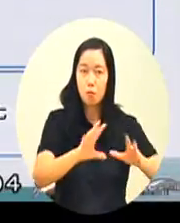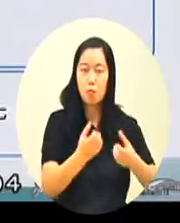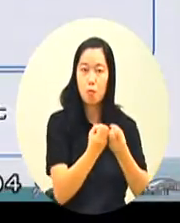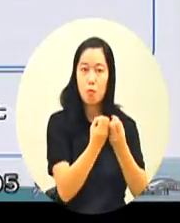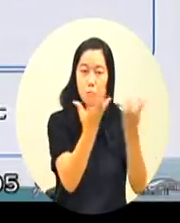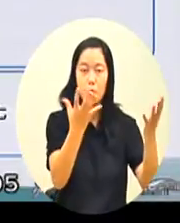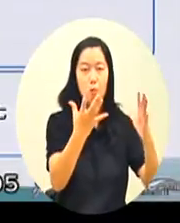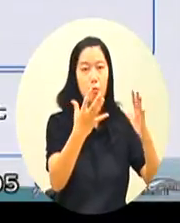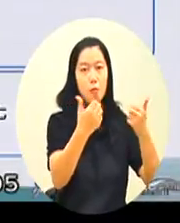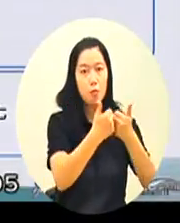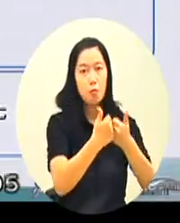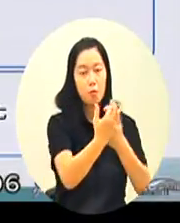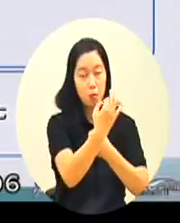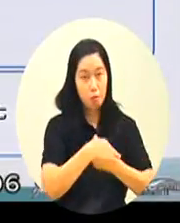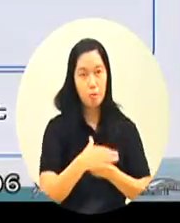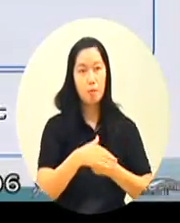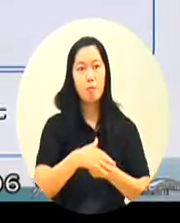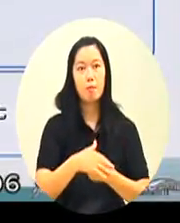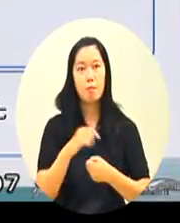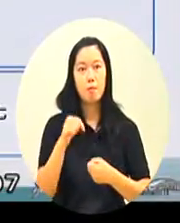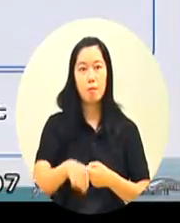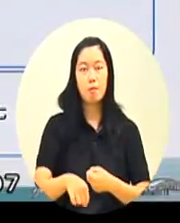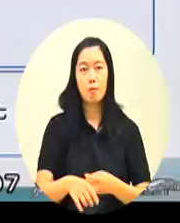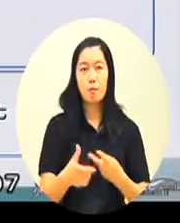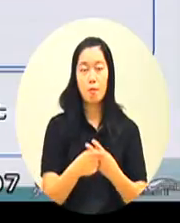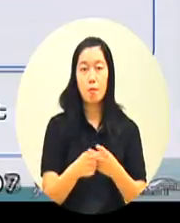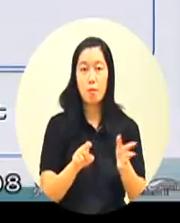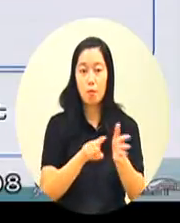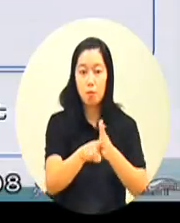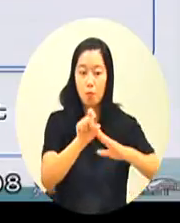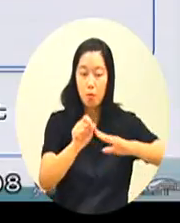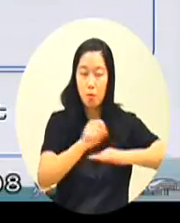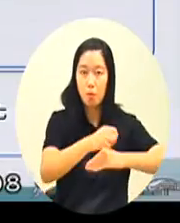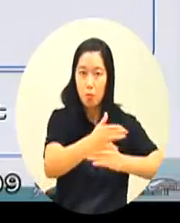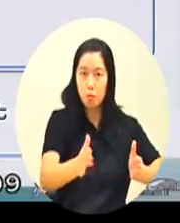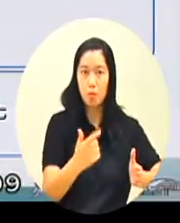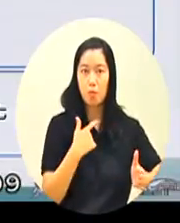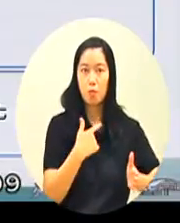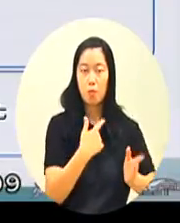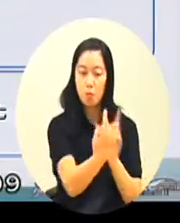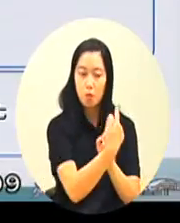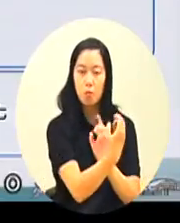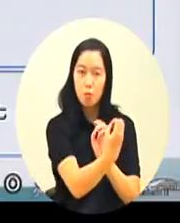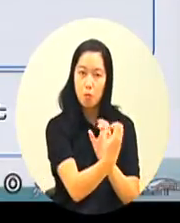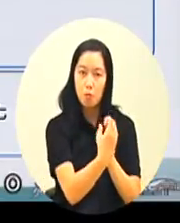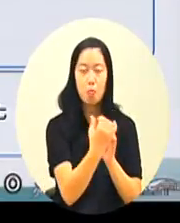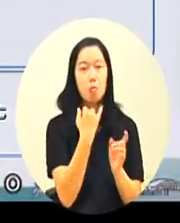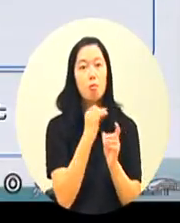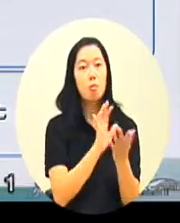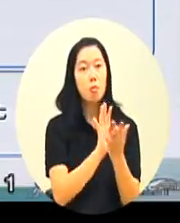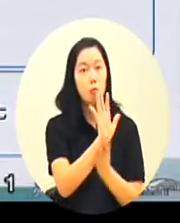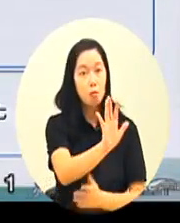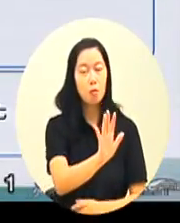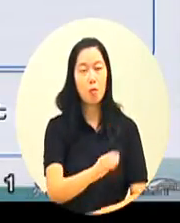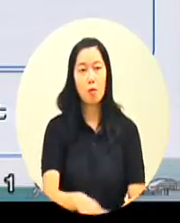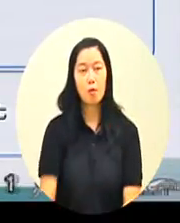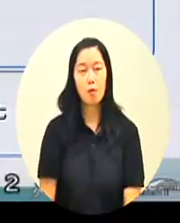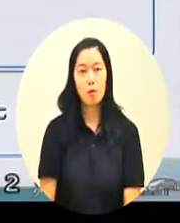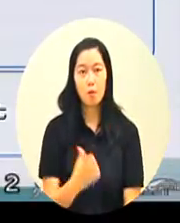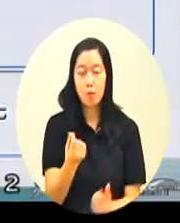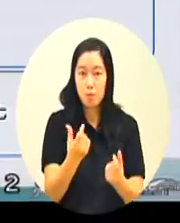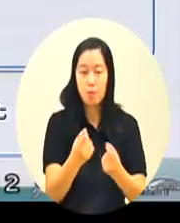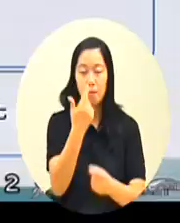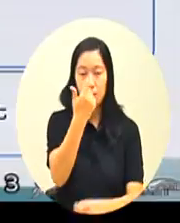这样相关的工作。那天使基金的专案办公室也有人在跟我们打call，已经做合作跟对接事实上也陆续